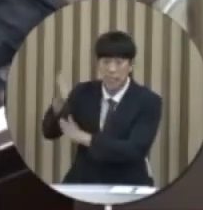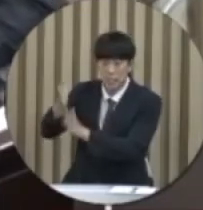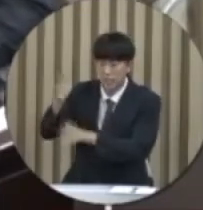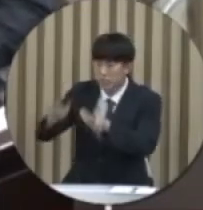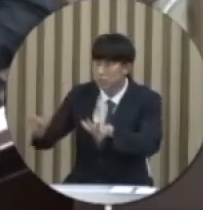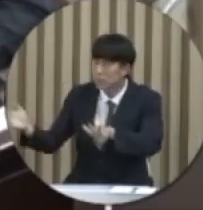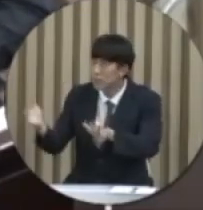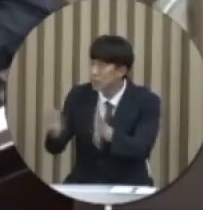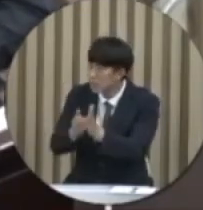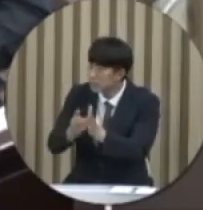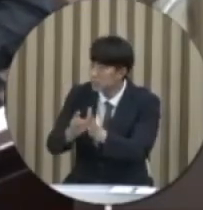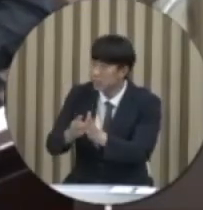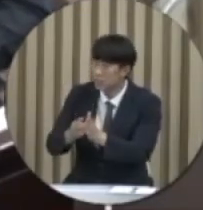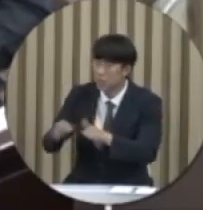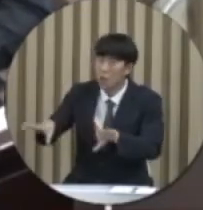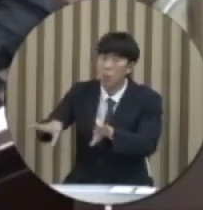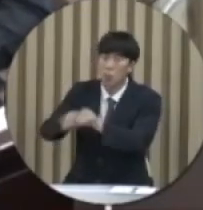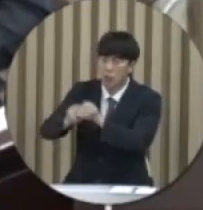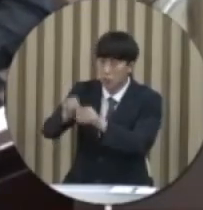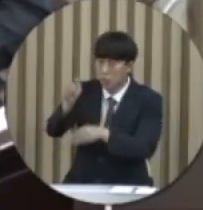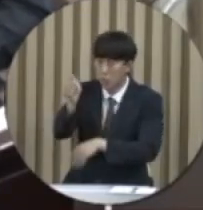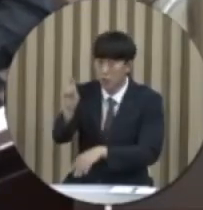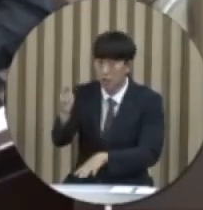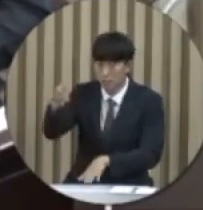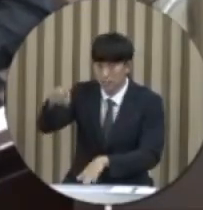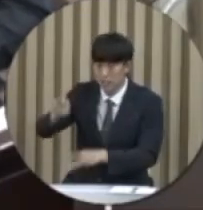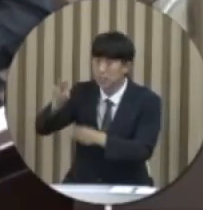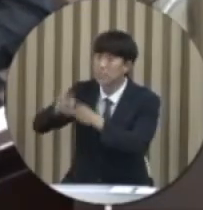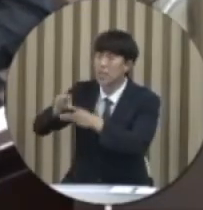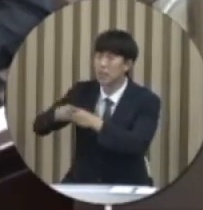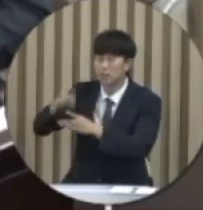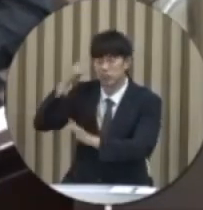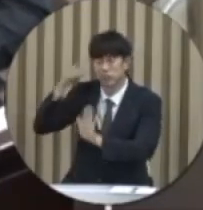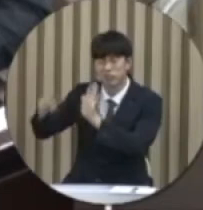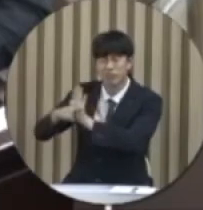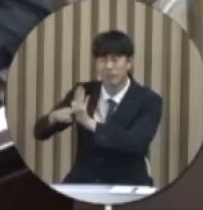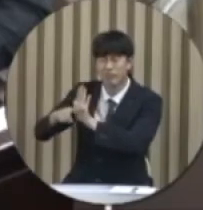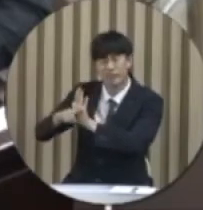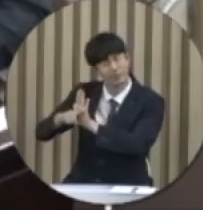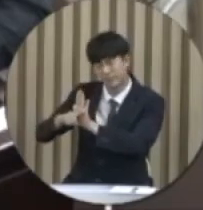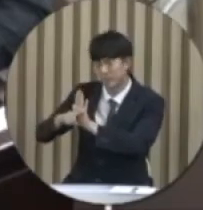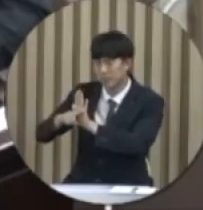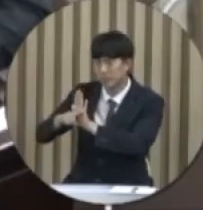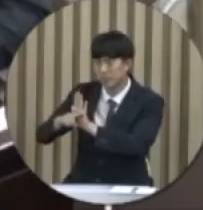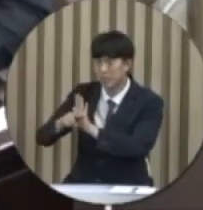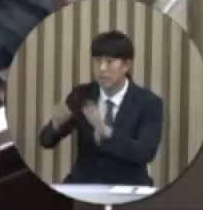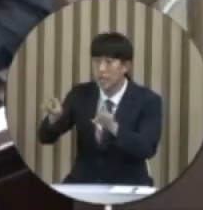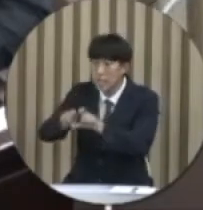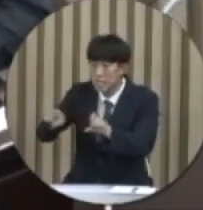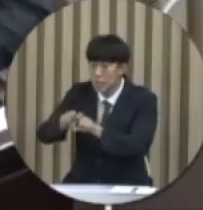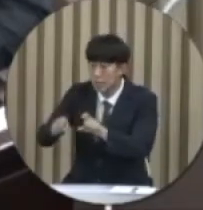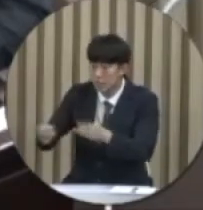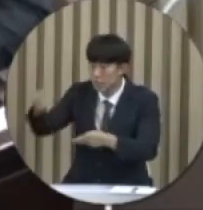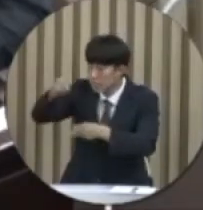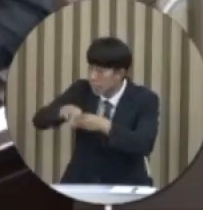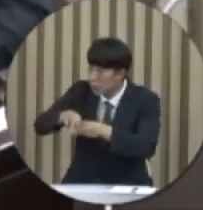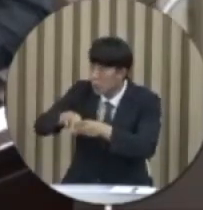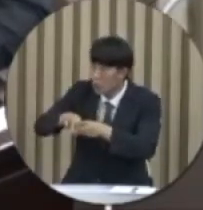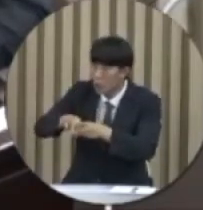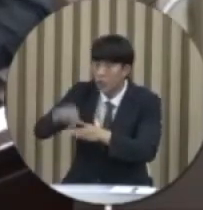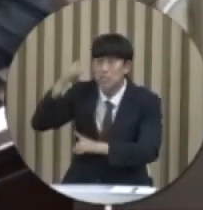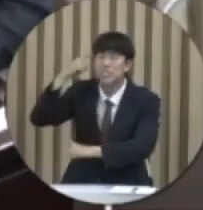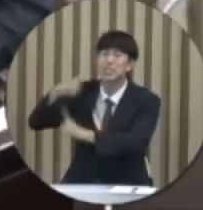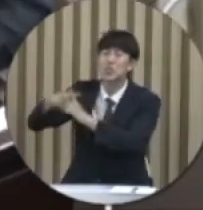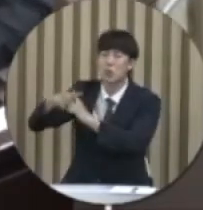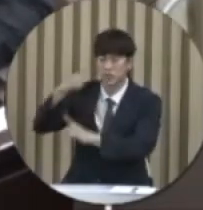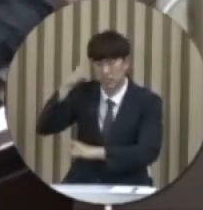지금까지는 복합환승센터에 대해서는 부정적인 입장을 갖고 있습니다. 일반 환승센터에 대해서는 처음부터 한 번도 부정적인 의견을 가진